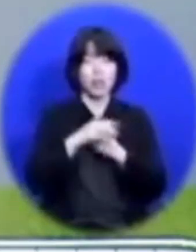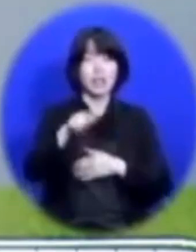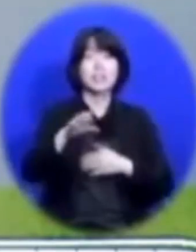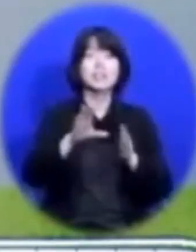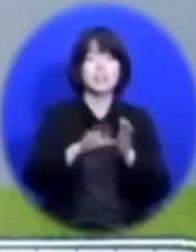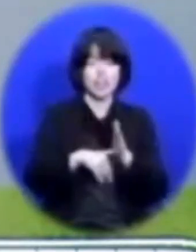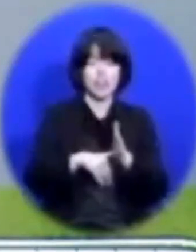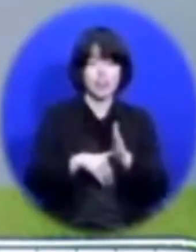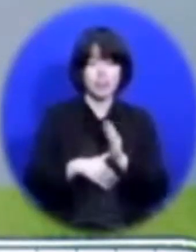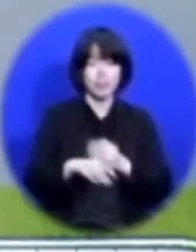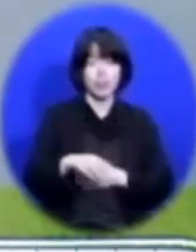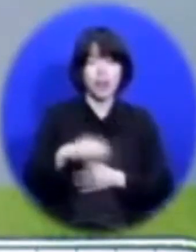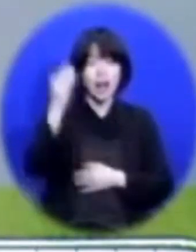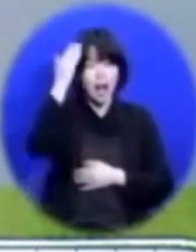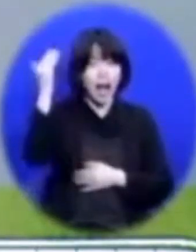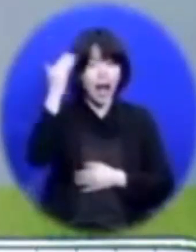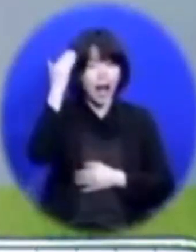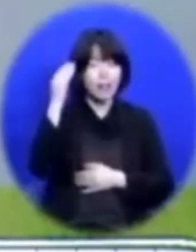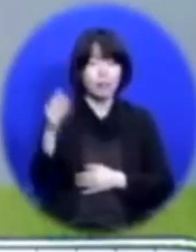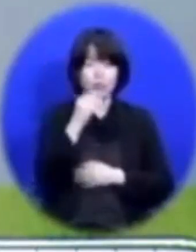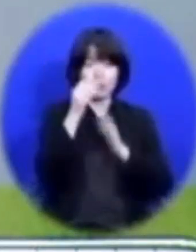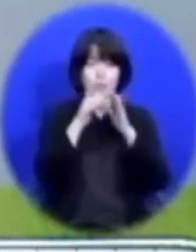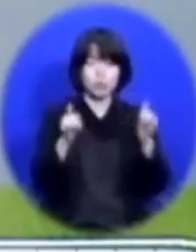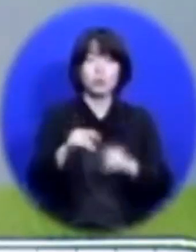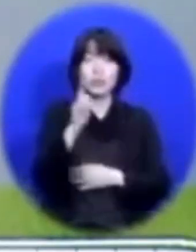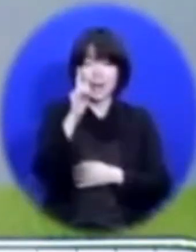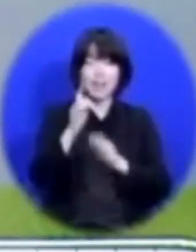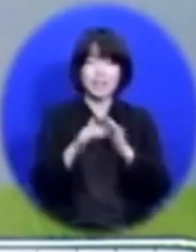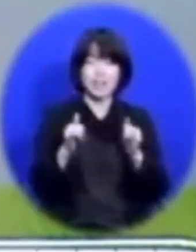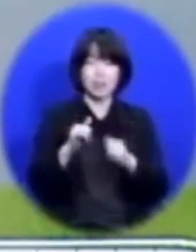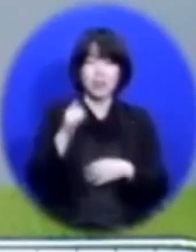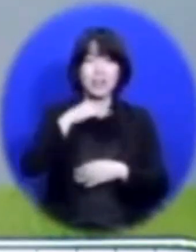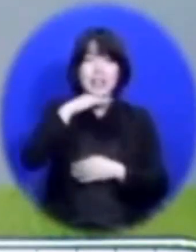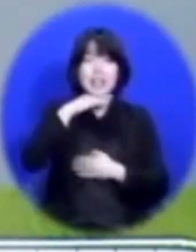,한국인신도중한명인 노인